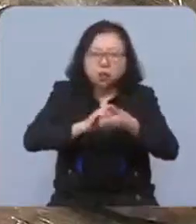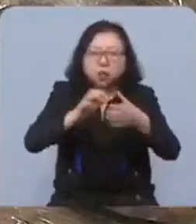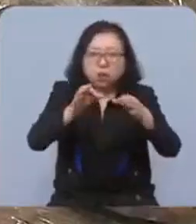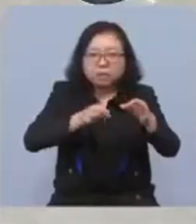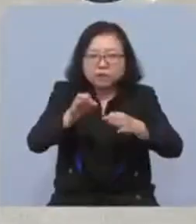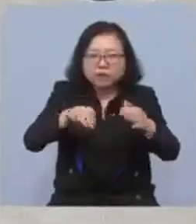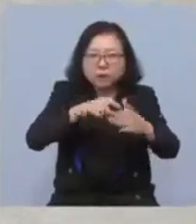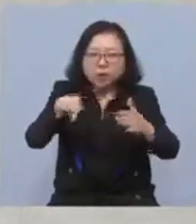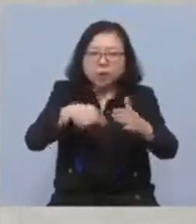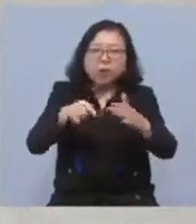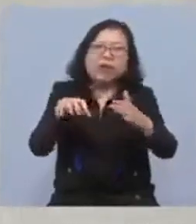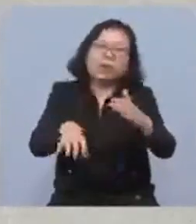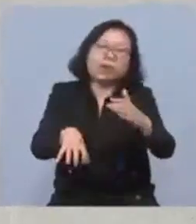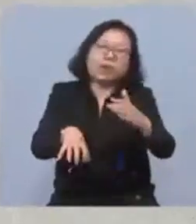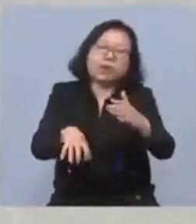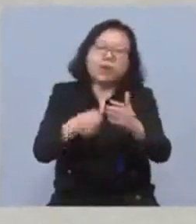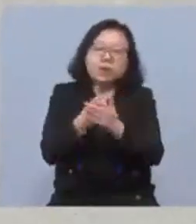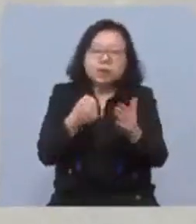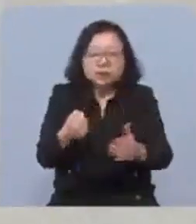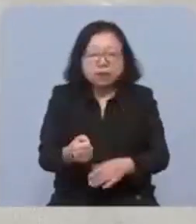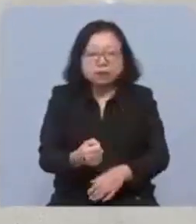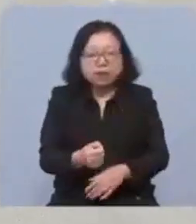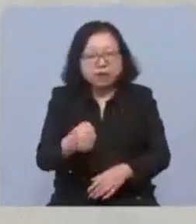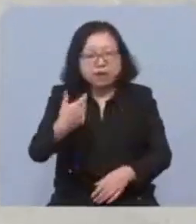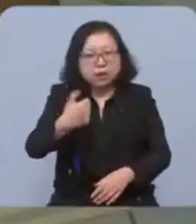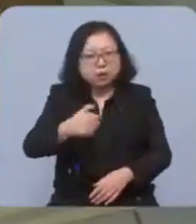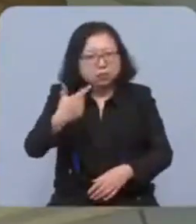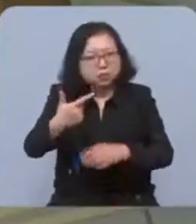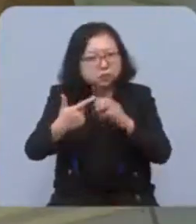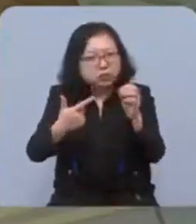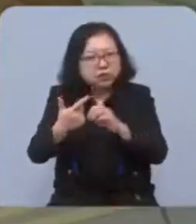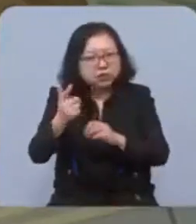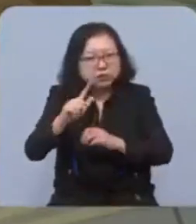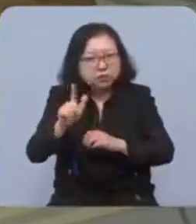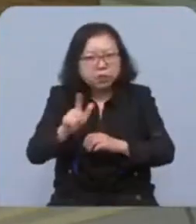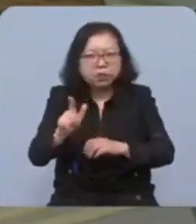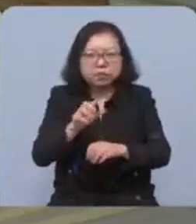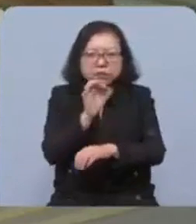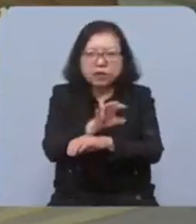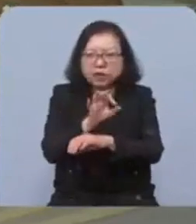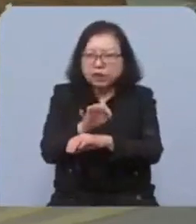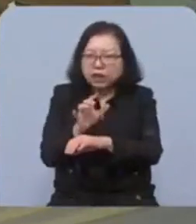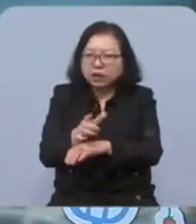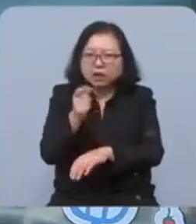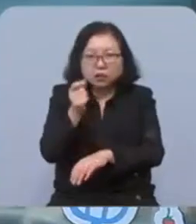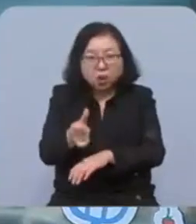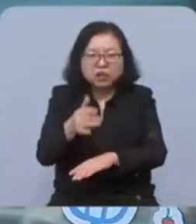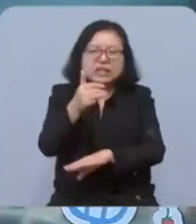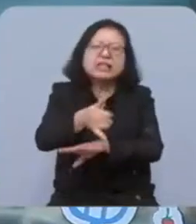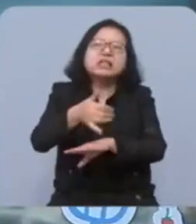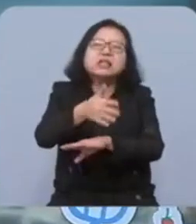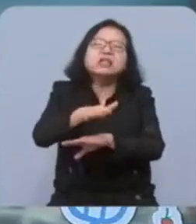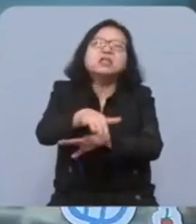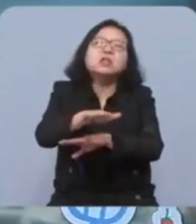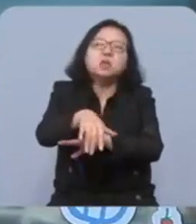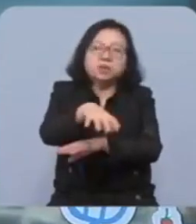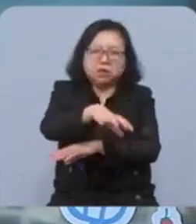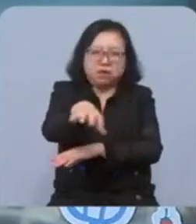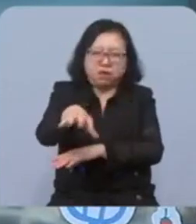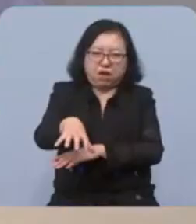개점했습니다 그러다 보니 직매장에 56%가 소비력이 작은 농촌 읍면지역의 분포하기도 했습니다